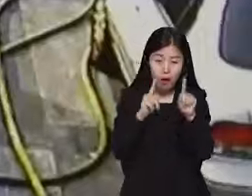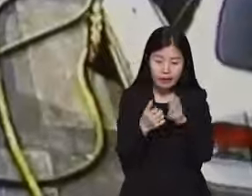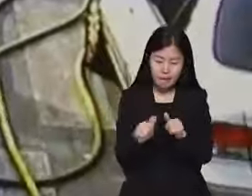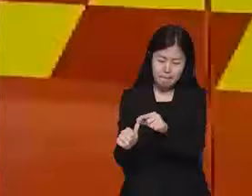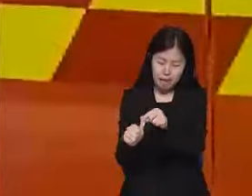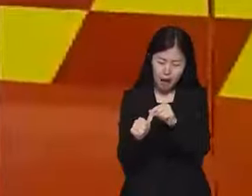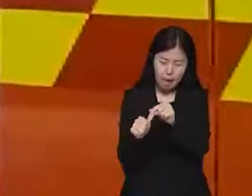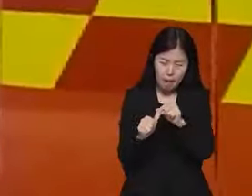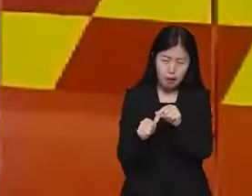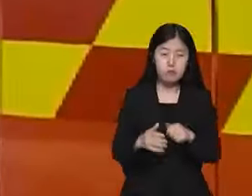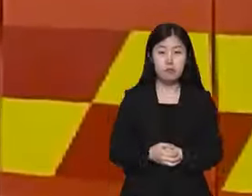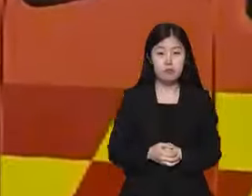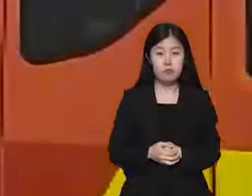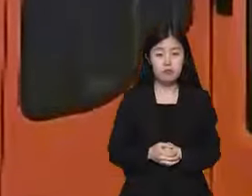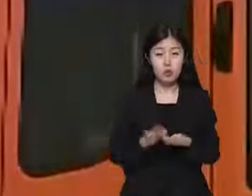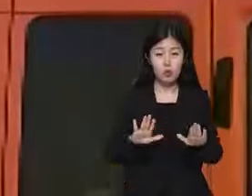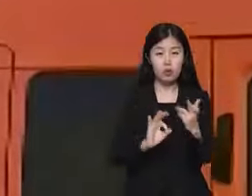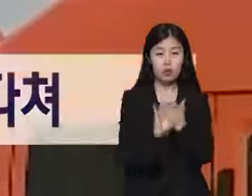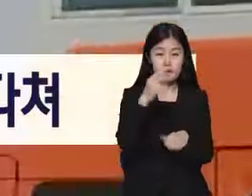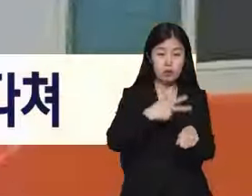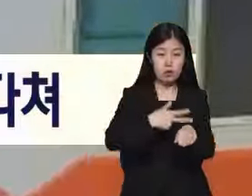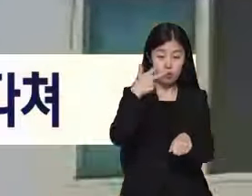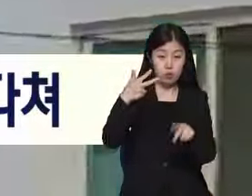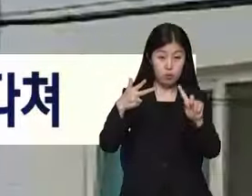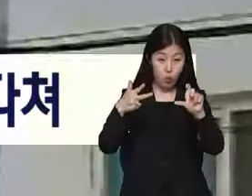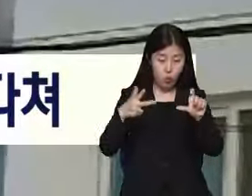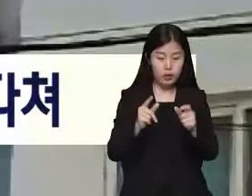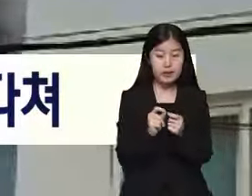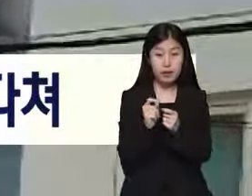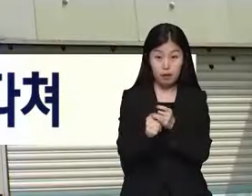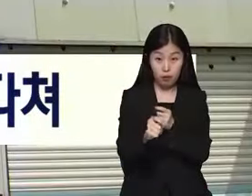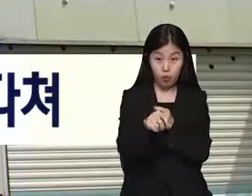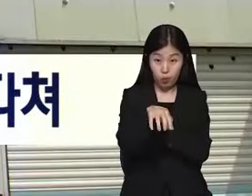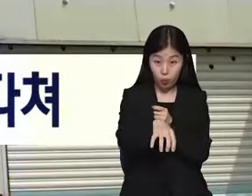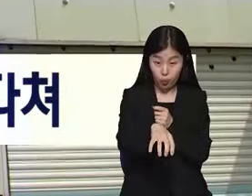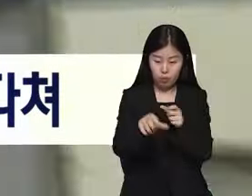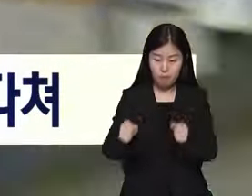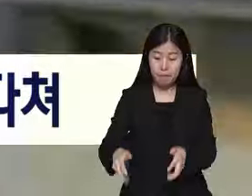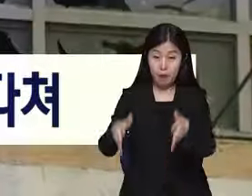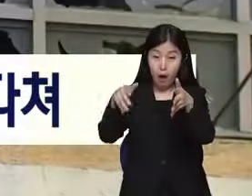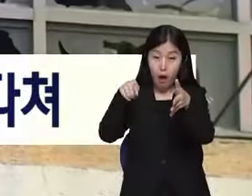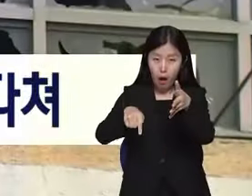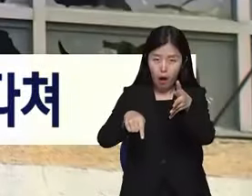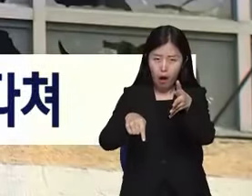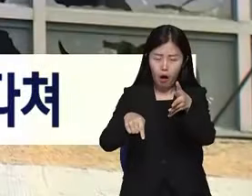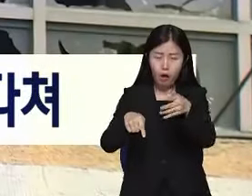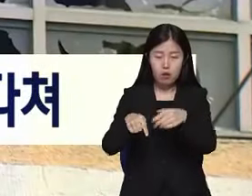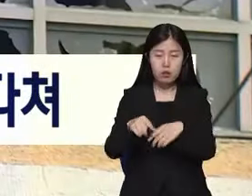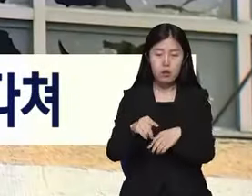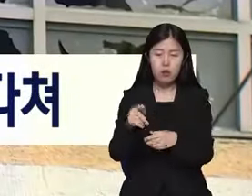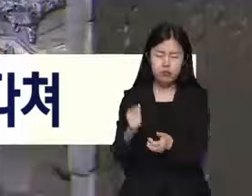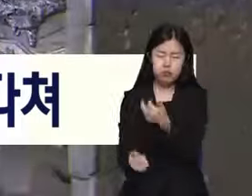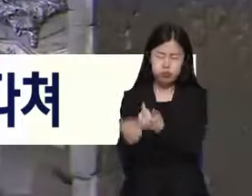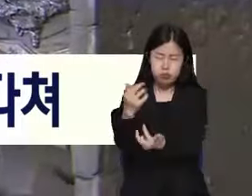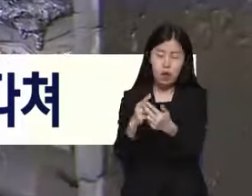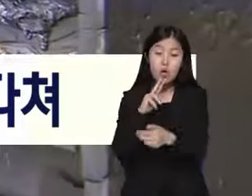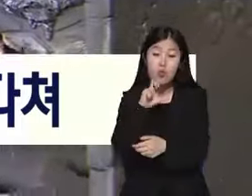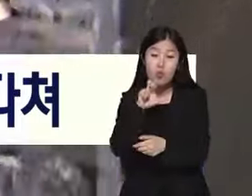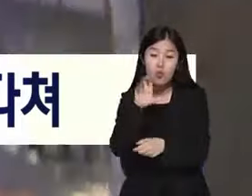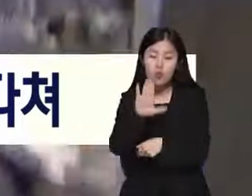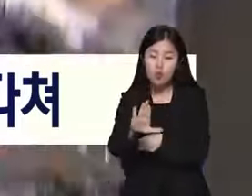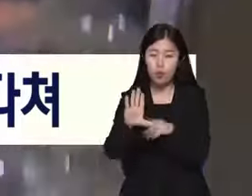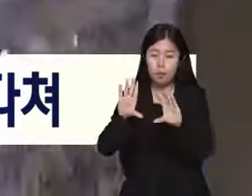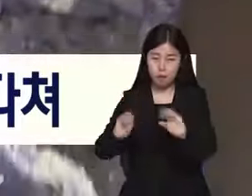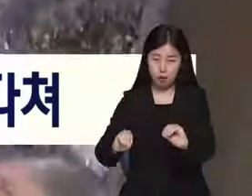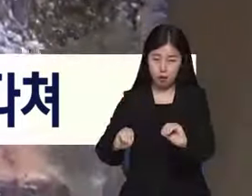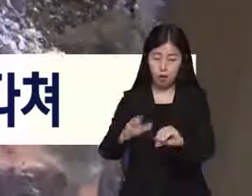빠져나갑니다. 오늘 오전 7시 15분쯤 전남 장성군의 한 건물에서 불이 나 25분 만에 진화됐습니다. 이